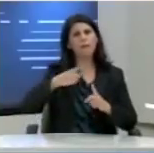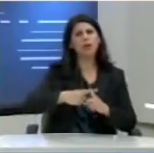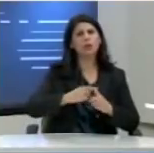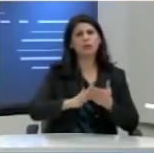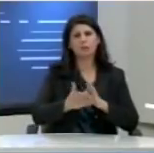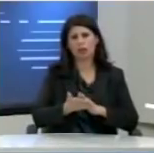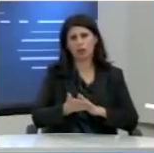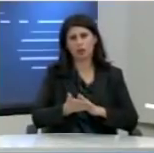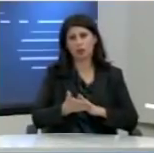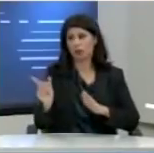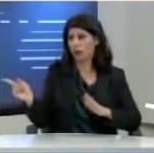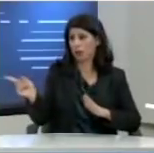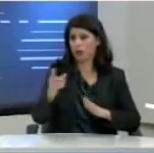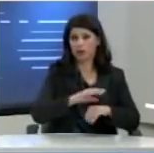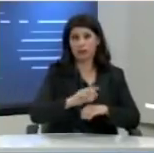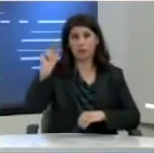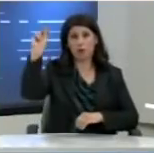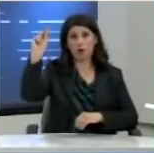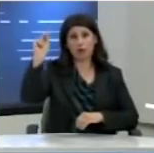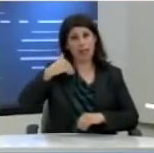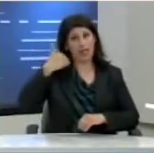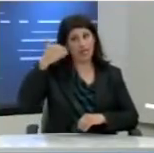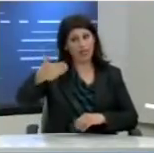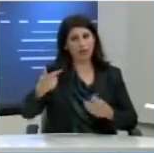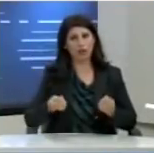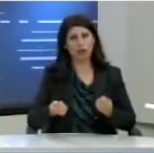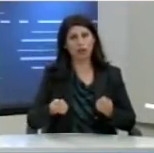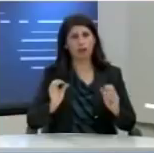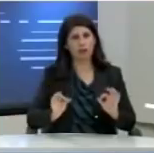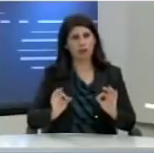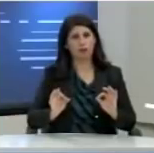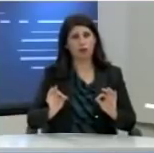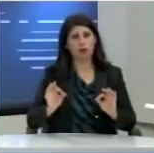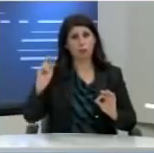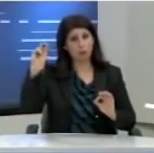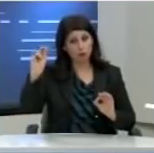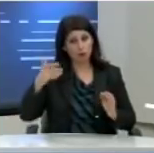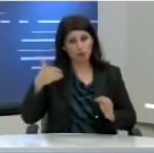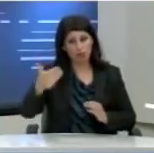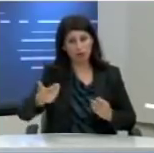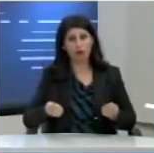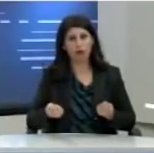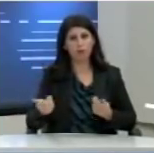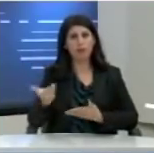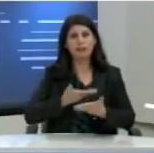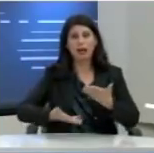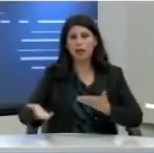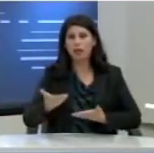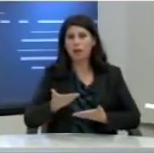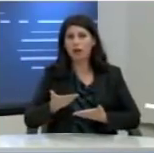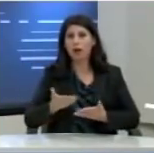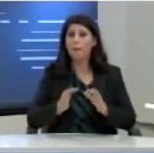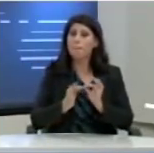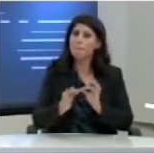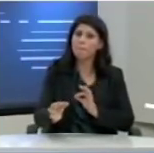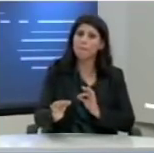πράξη. Εσείς υπόσχεστε ότι θα το κάνετε. Και βεβαίως υπόσχεστε ότι θα το κάνετε με αντάλλαγμα